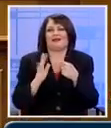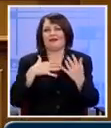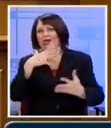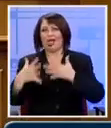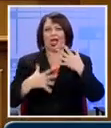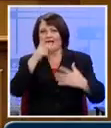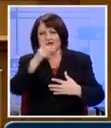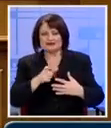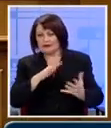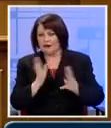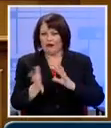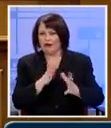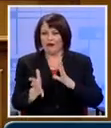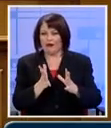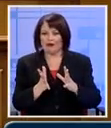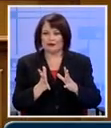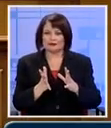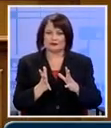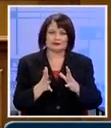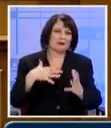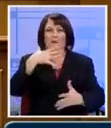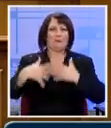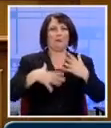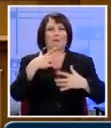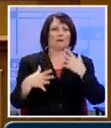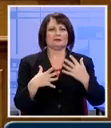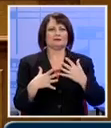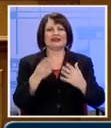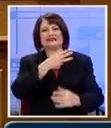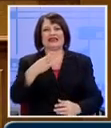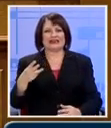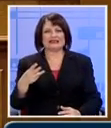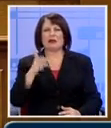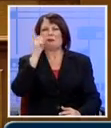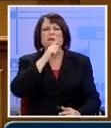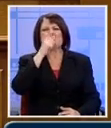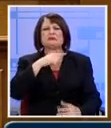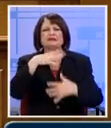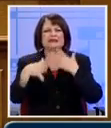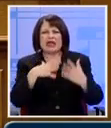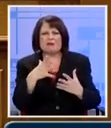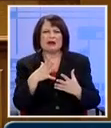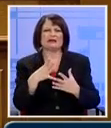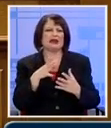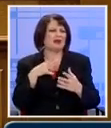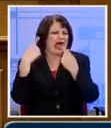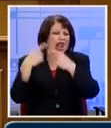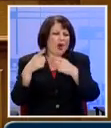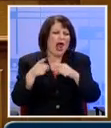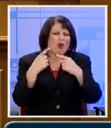μπλεγμένος καθώς είστε, μπλεγμένοι καθώς είστε, ανάμεσα σε ψέματα, σε